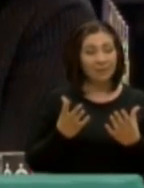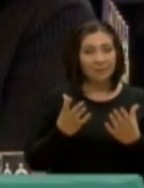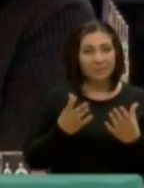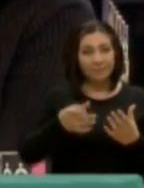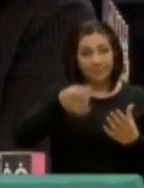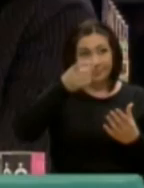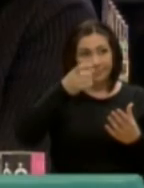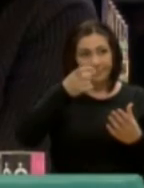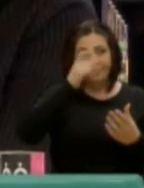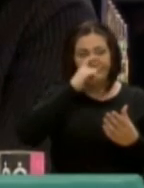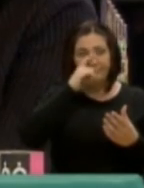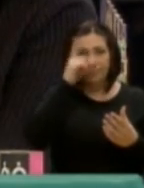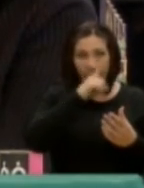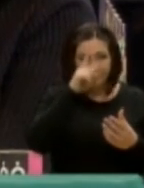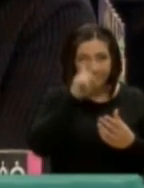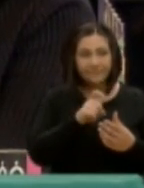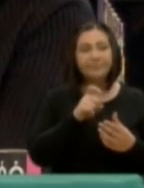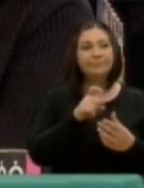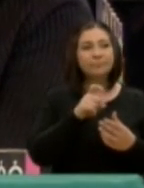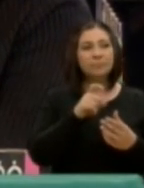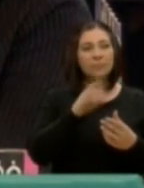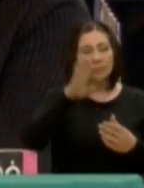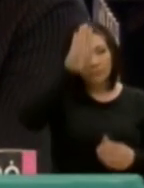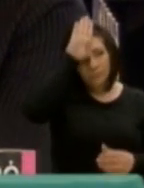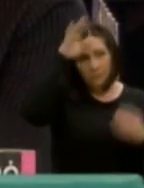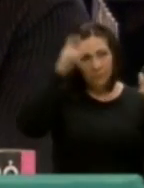saray yüzünden mi? Yani İstanbul'un